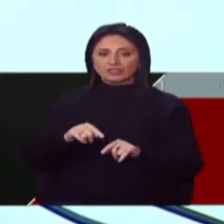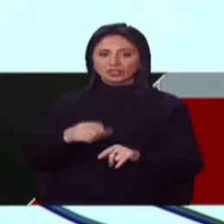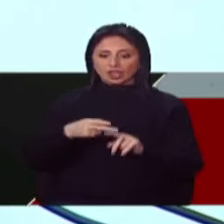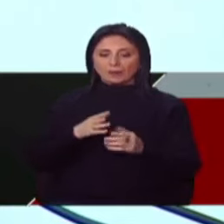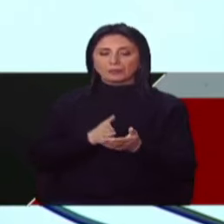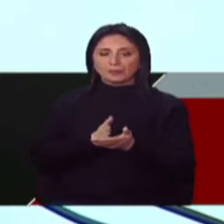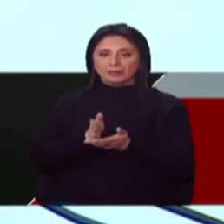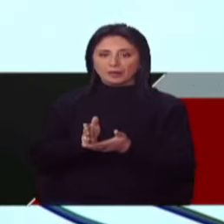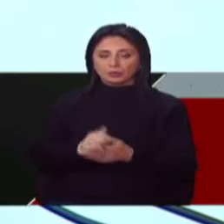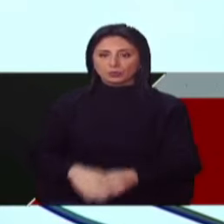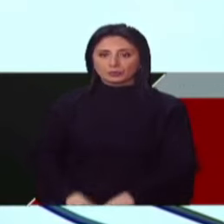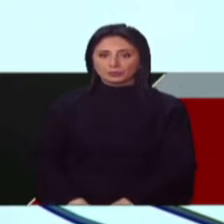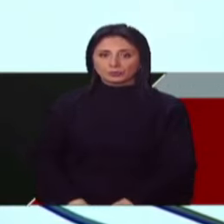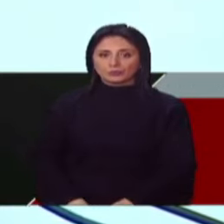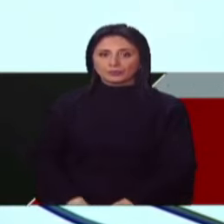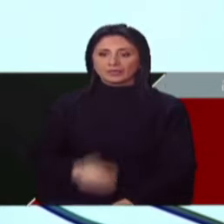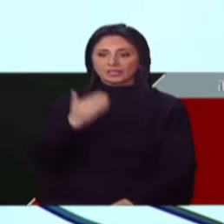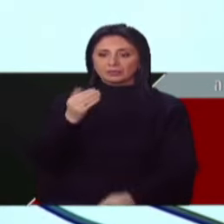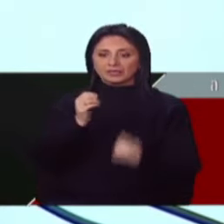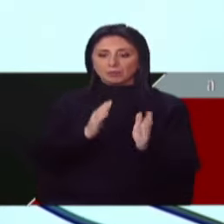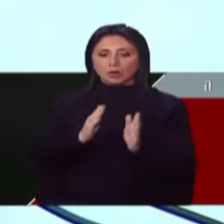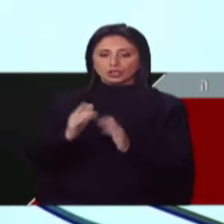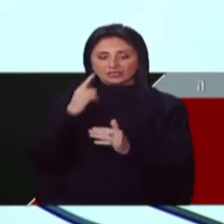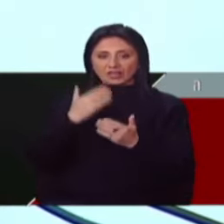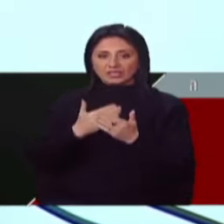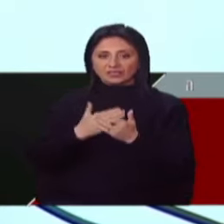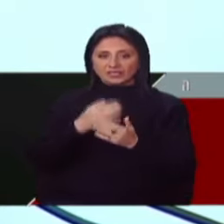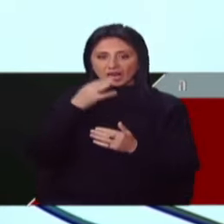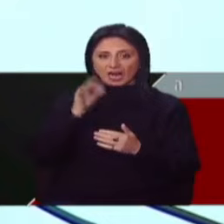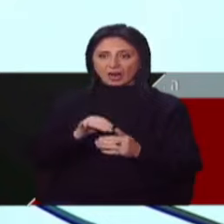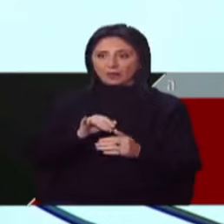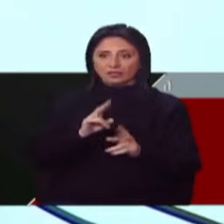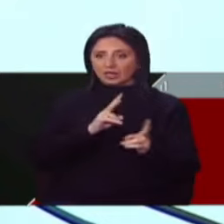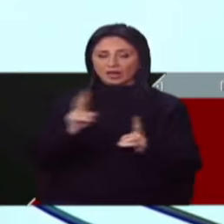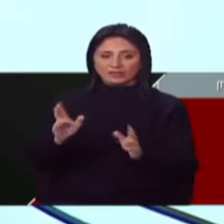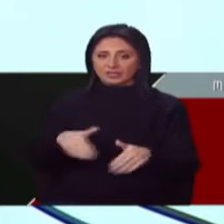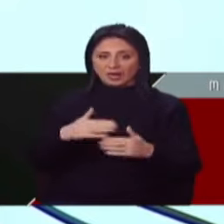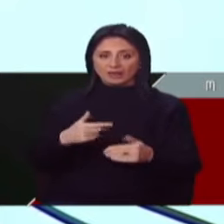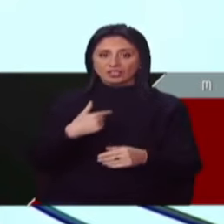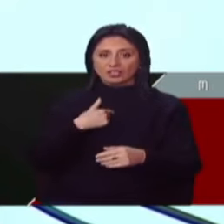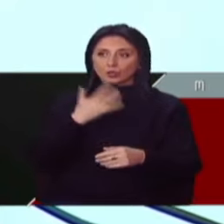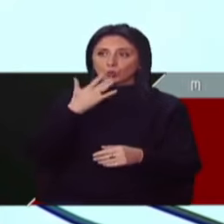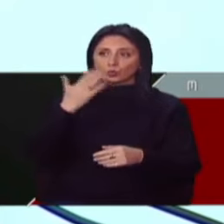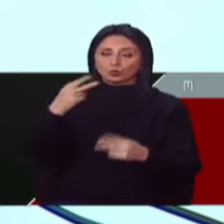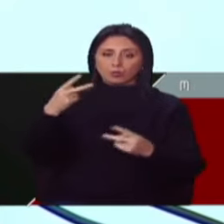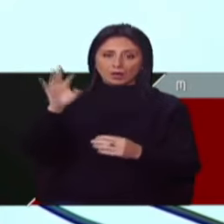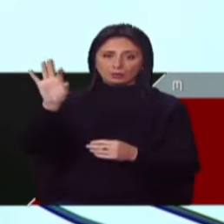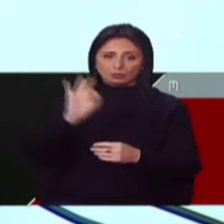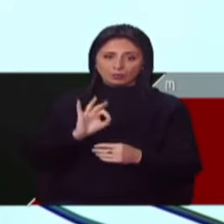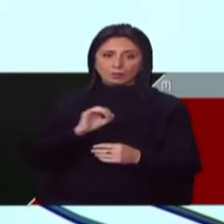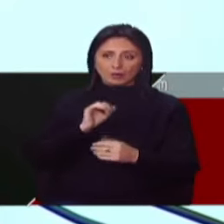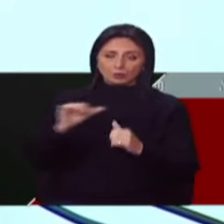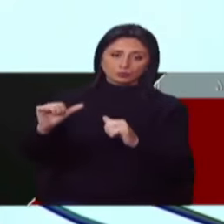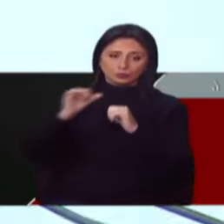ამ მიმართულებით მისი მოწესრიგების თვალსაზრისით გამოცდილება არავის არ აქვს და ჩვენი უცხოელი პარტნიორები და